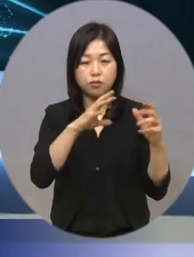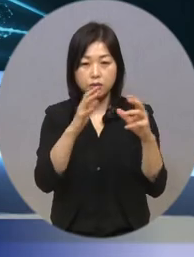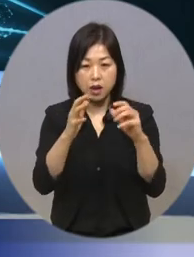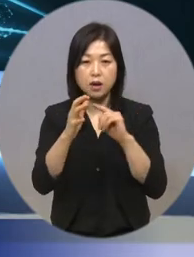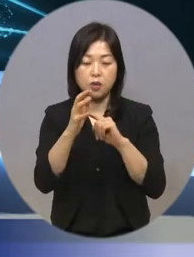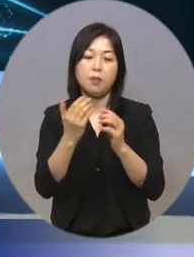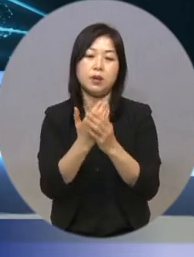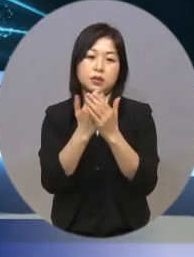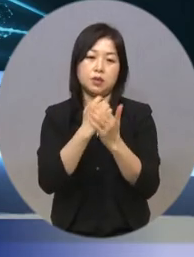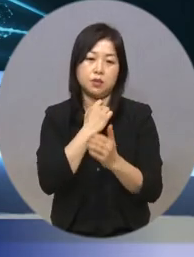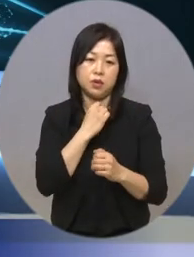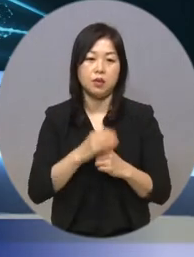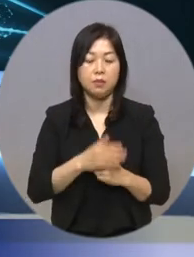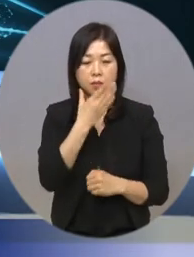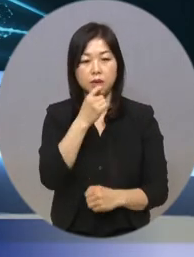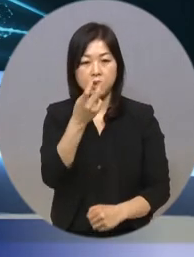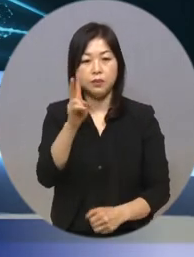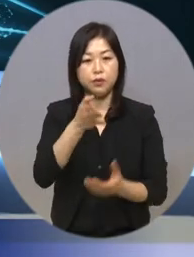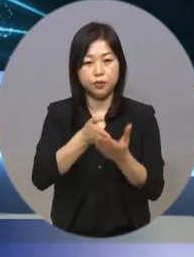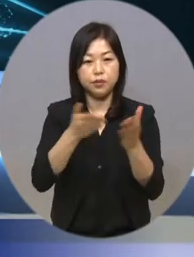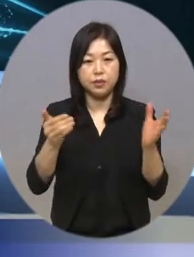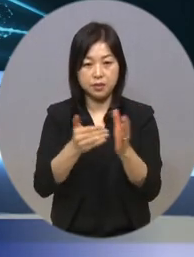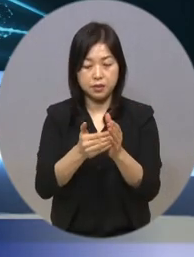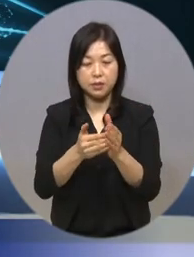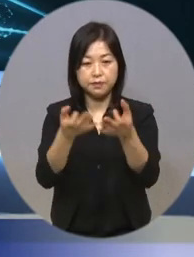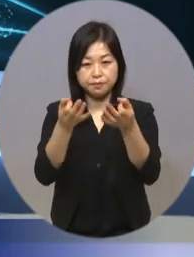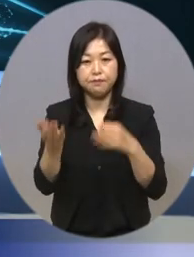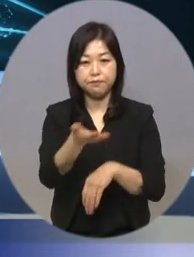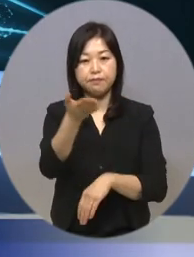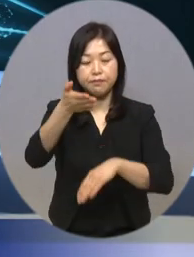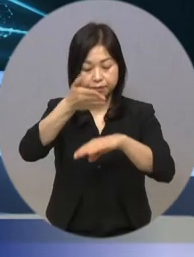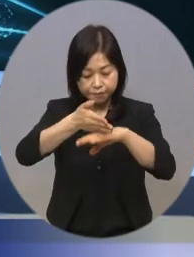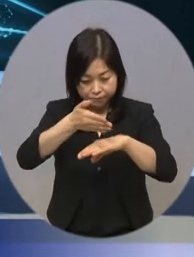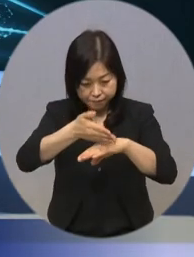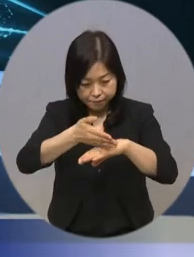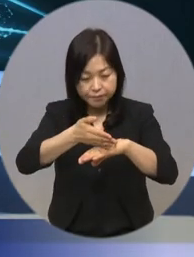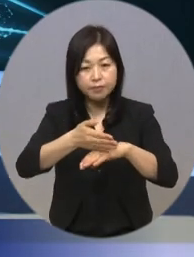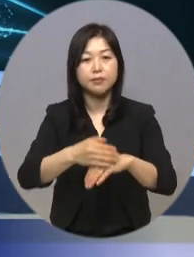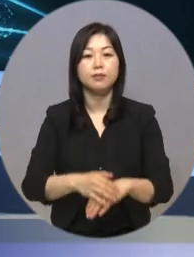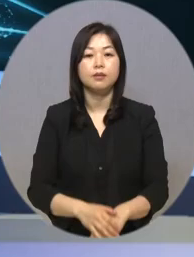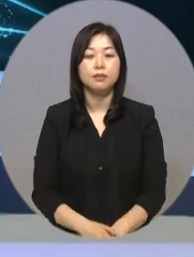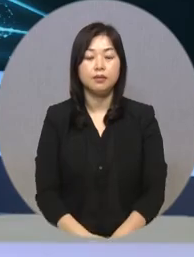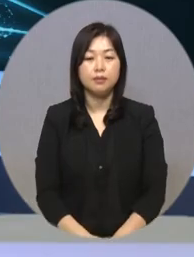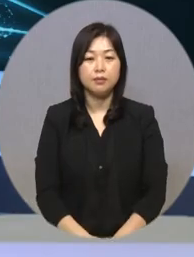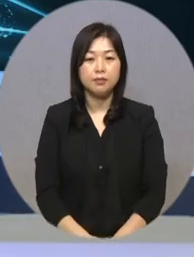바랍니다. 이상 복지TV 뉴스를 마칩니다. 시청해주신 여러분 고맙습니다.